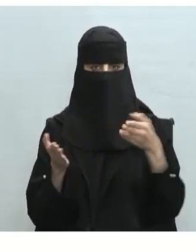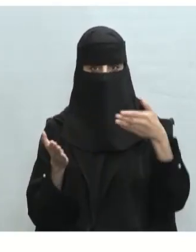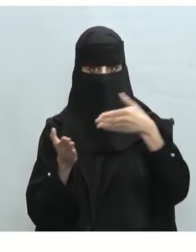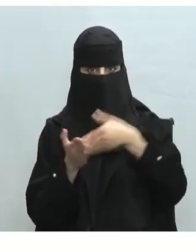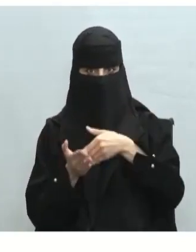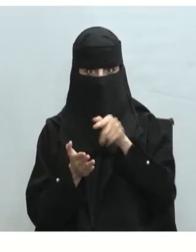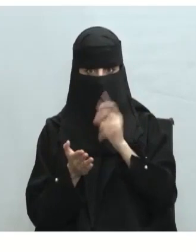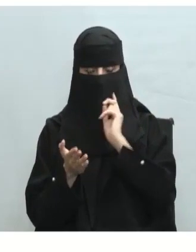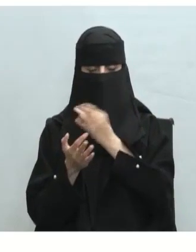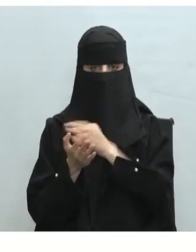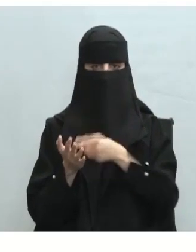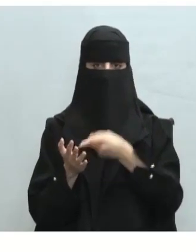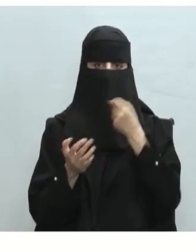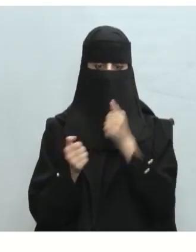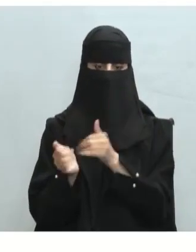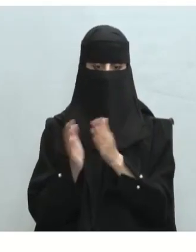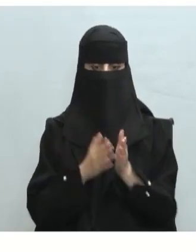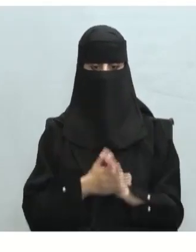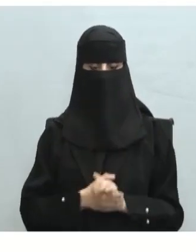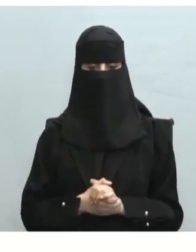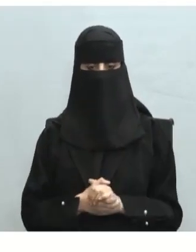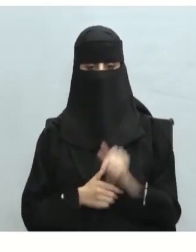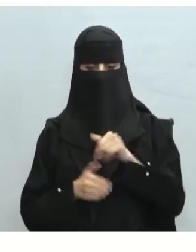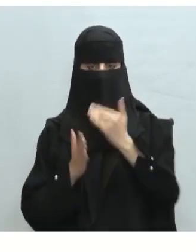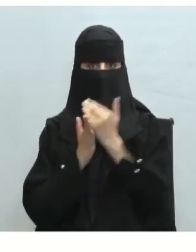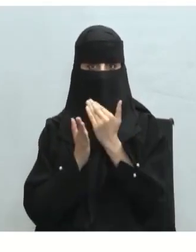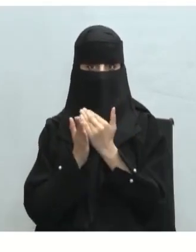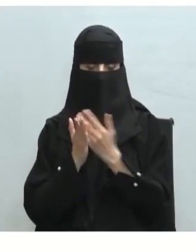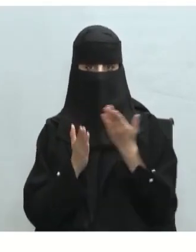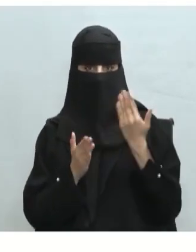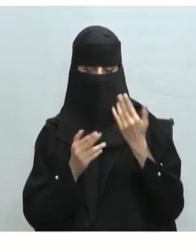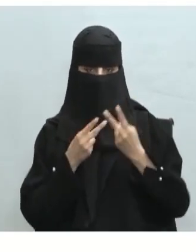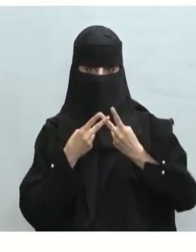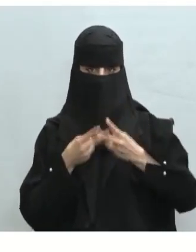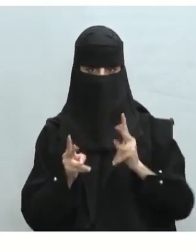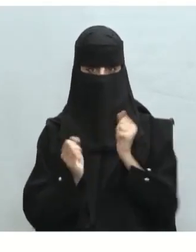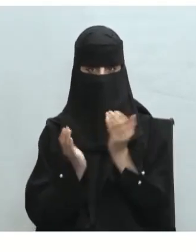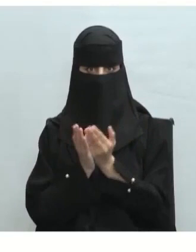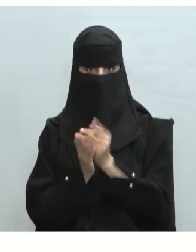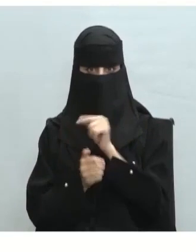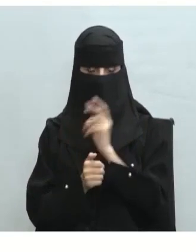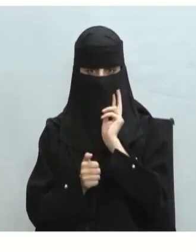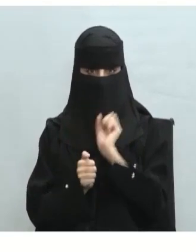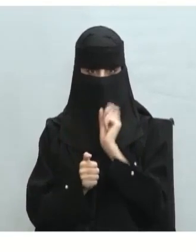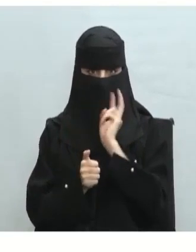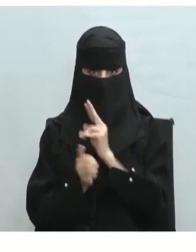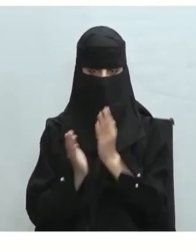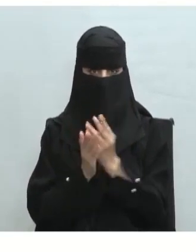قد اتقنتها لاحظ معي هنا ارشادات قبل ان نبدا ايضا في في هذا الدرس او في درس الاول